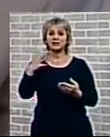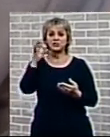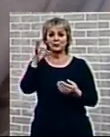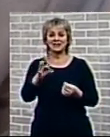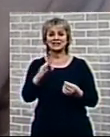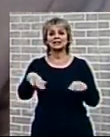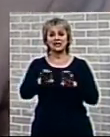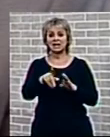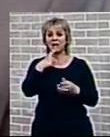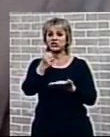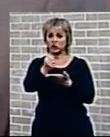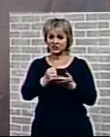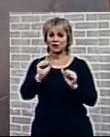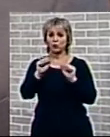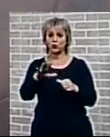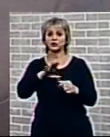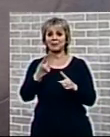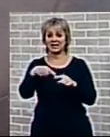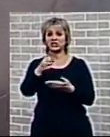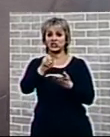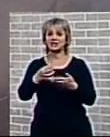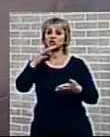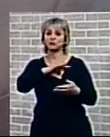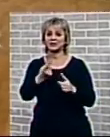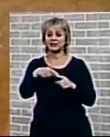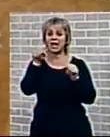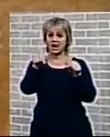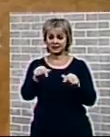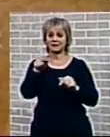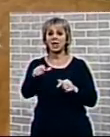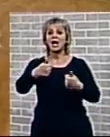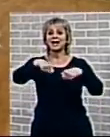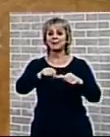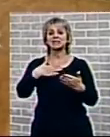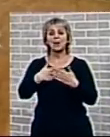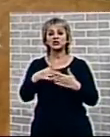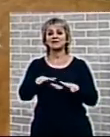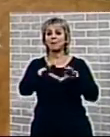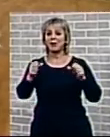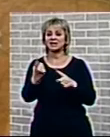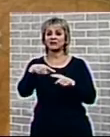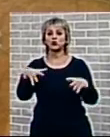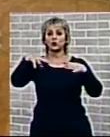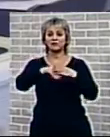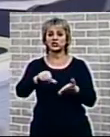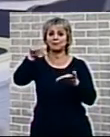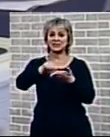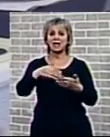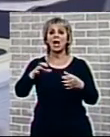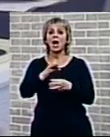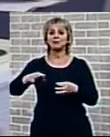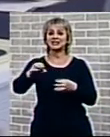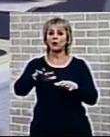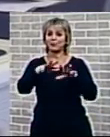5%, будем так говорить, резерв, то можно было этот резерв использовать именно для этого. Комиссия общественной палаты, в которую вошли представители